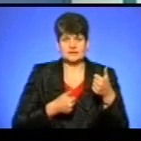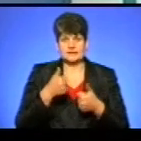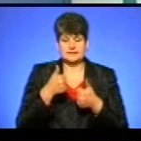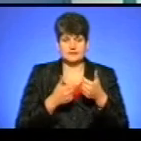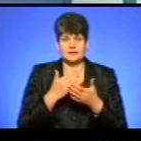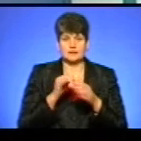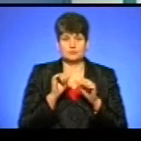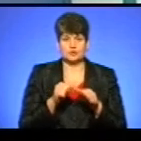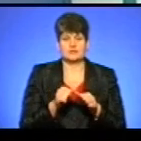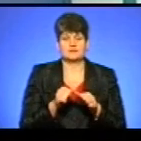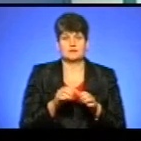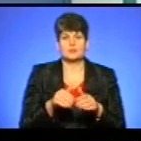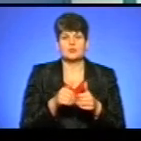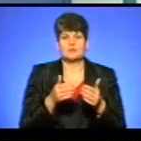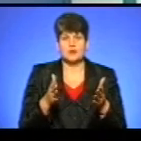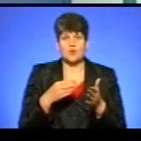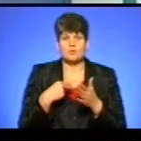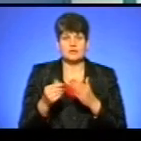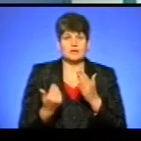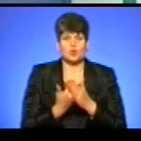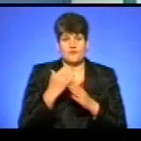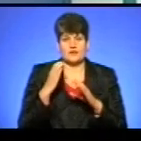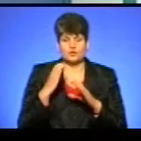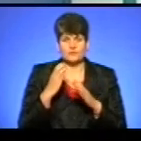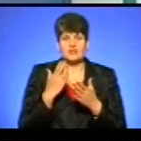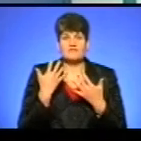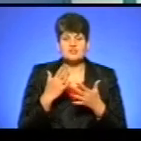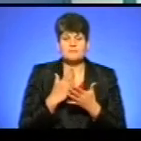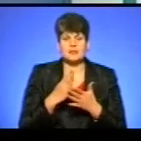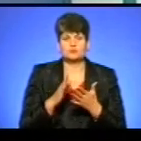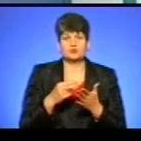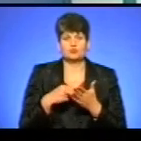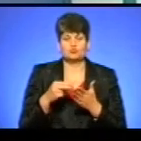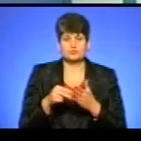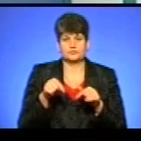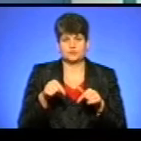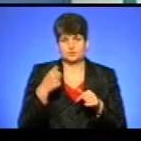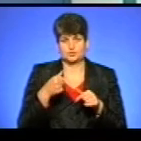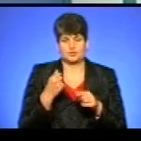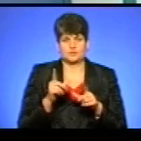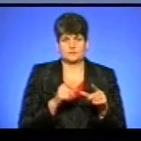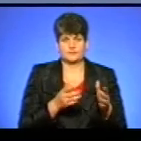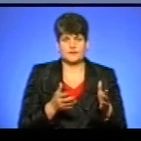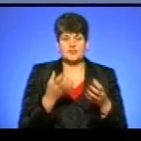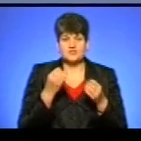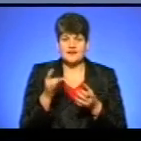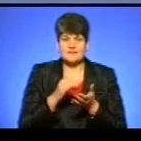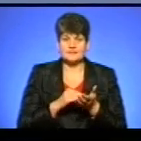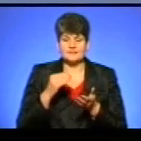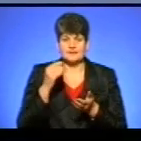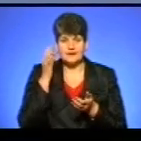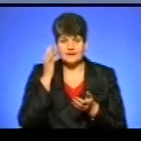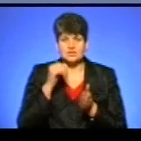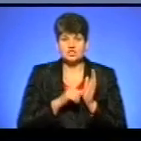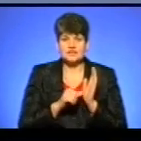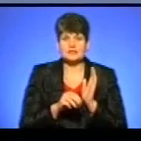можливість розкриття тендерних пропозицій, придбавати нові автобуси, які вже мали бути придбані в цьому році виїхати на маршрутну мережу. Але ще раз нагадую, 60